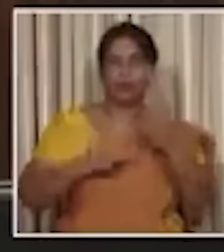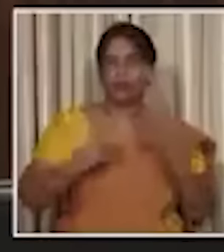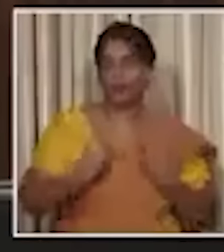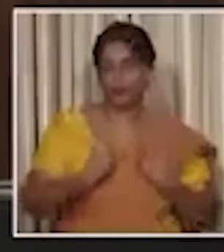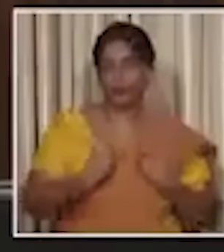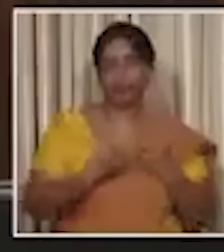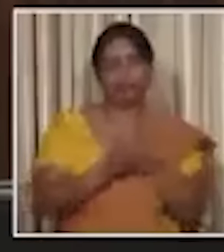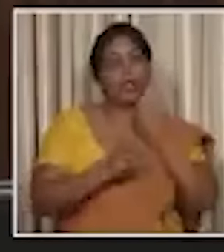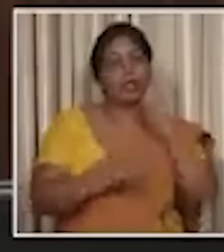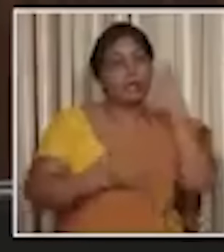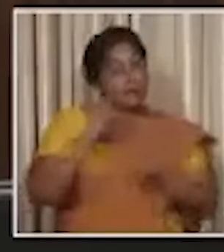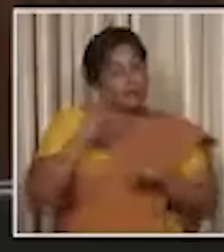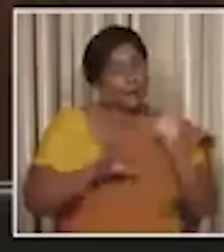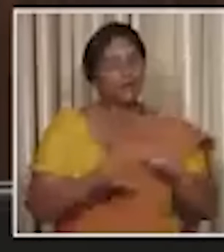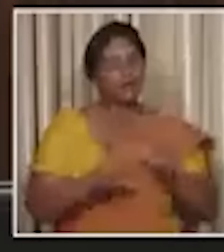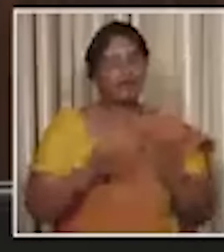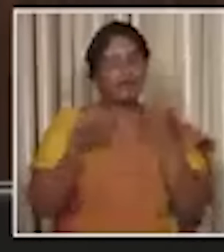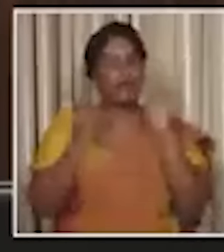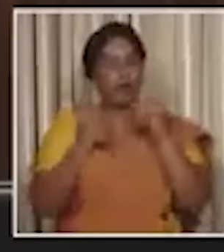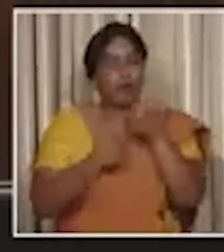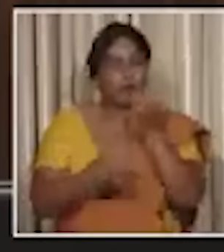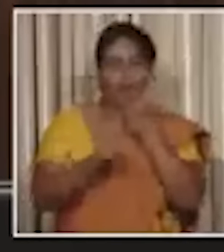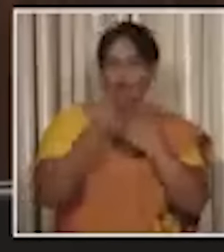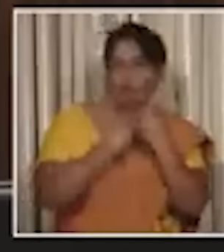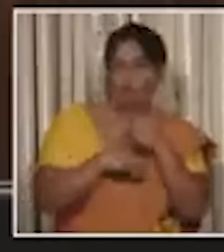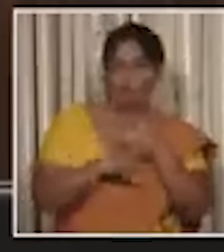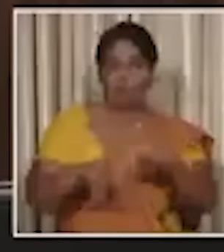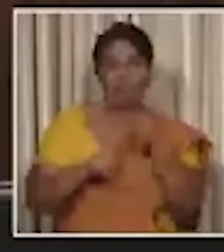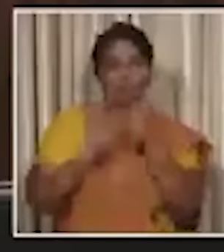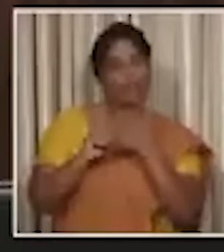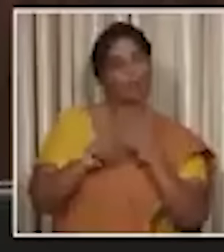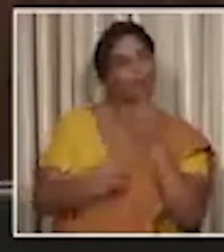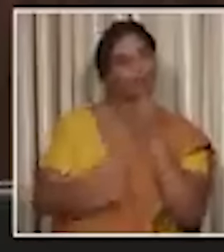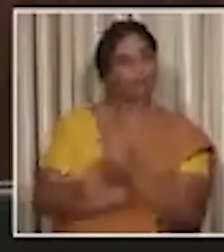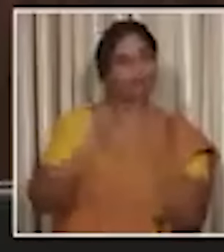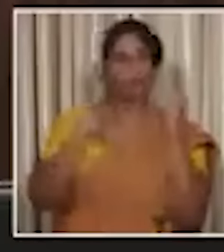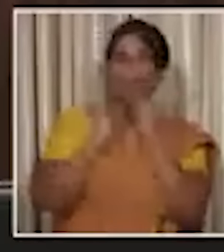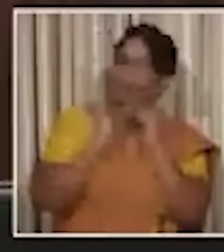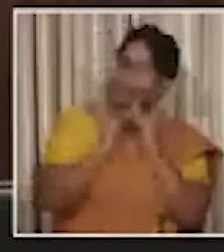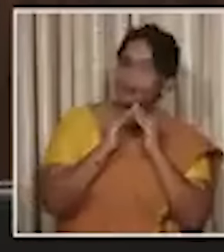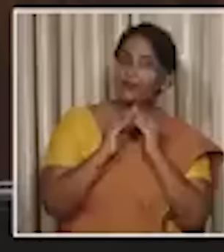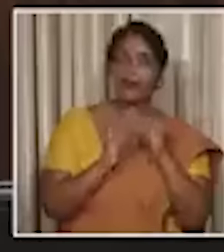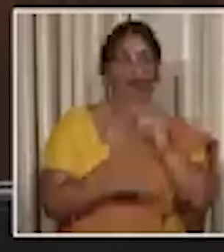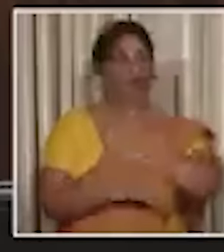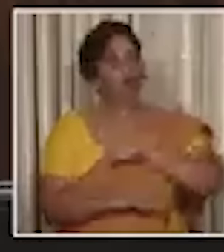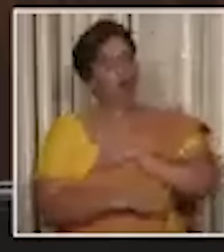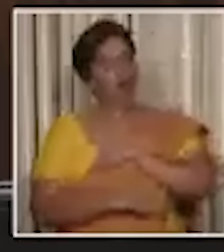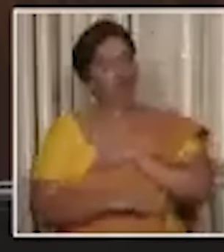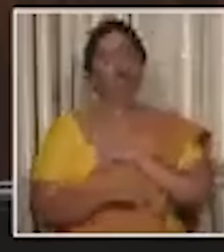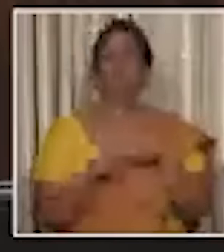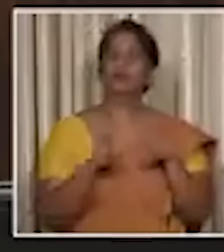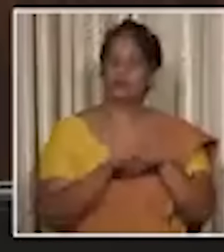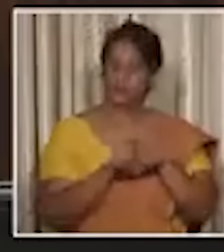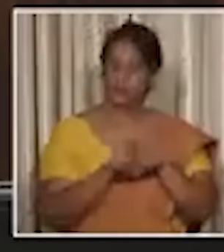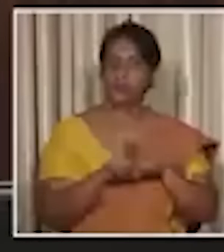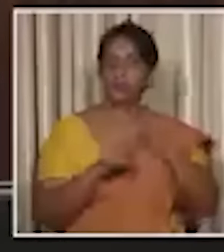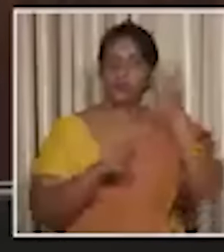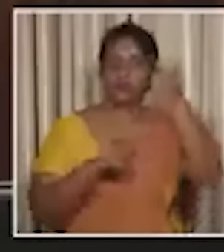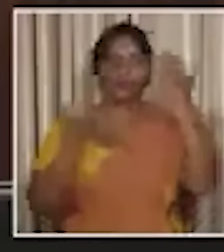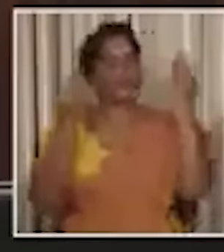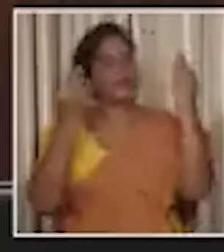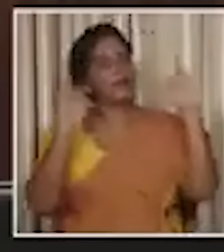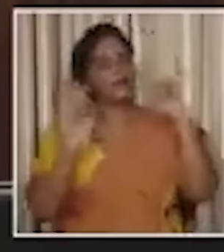உள்ளடக்கப்பட்டிருக்கின்றோம். அதன் சாராம்சமாக இந்த விடயங்களை நாங்கள் முன்வைத்திருக்கின்றோம். இதனை அடிப்படையாக கொண்டு வரவு செலவு திட்டத்தை தயாரித்து மார்ச் மாதத்தில் நடுப்பகுதியில்